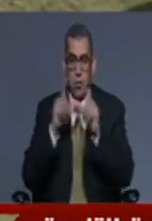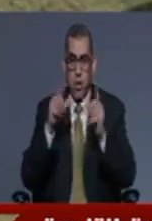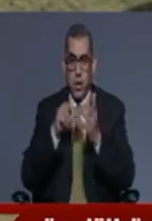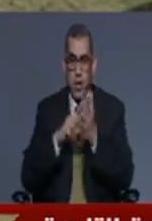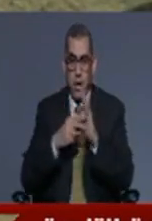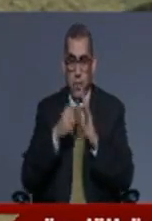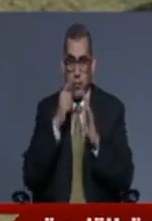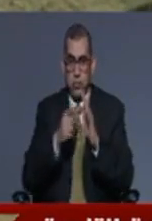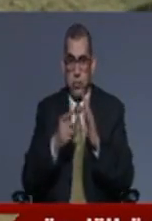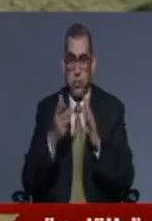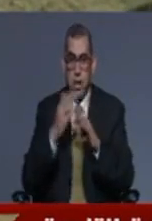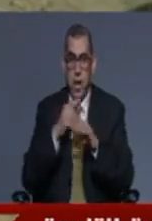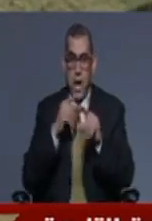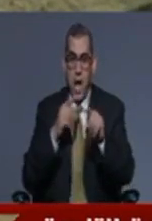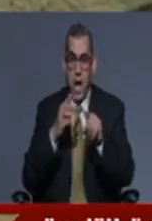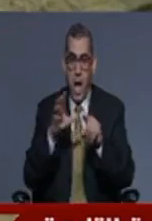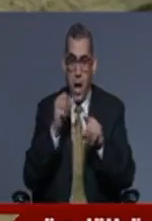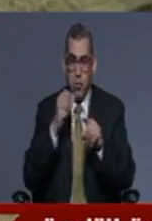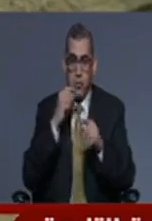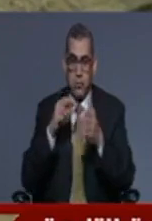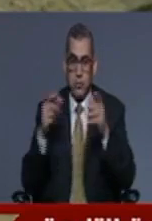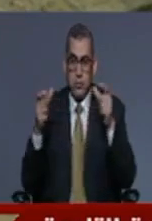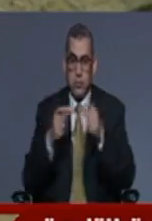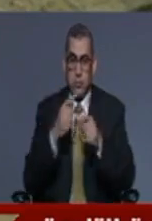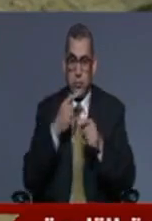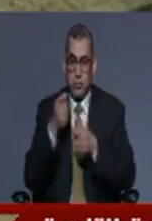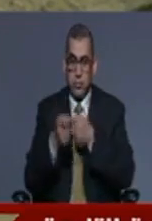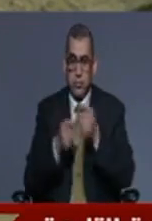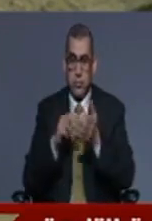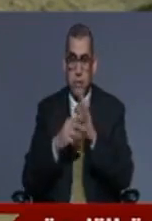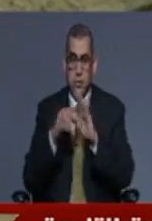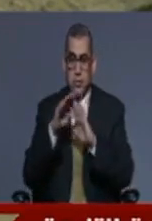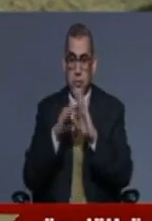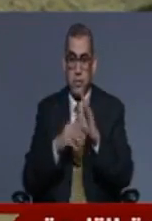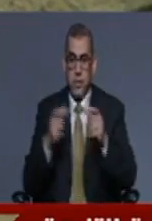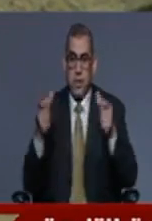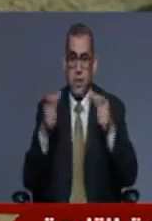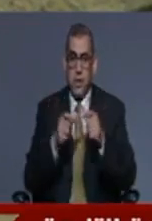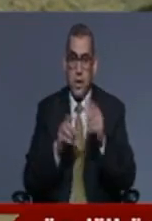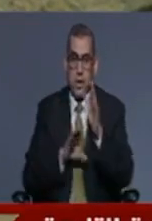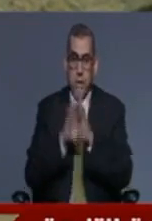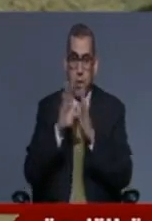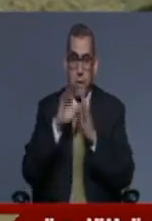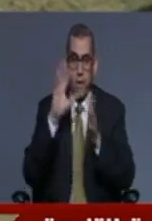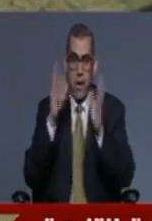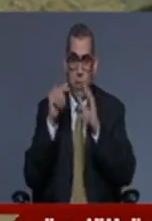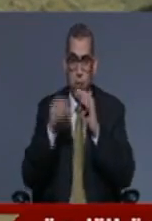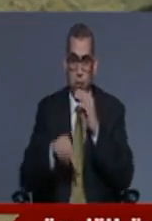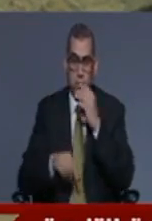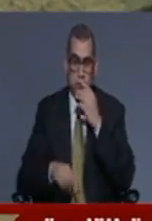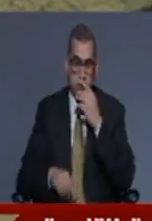وهذا هو دور البنوك التمويلية التنموية العالمية.